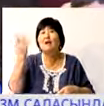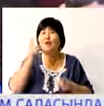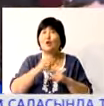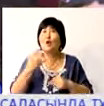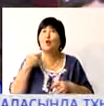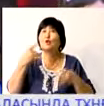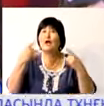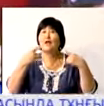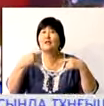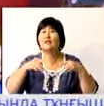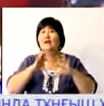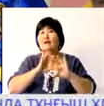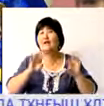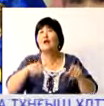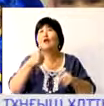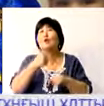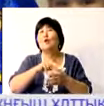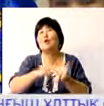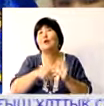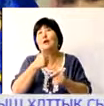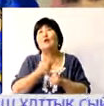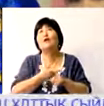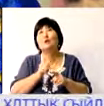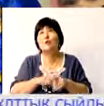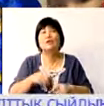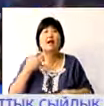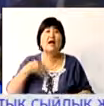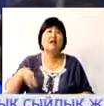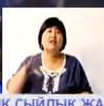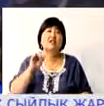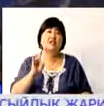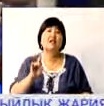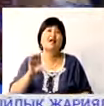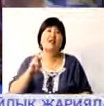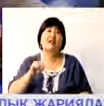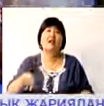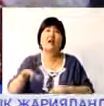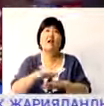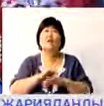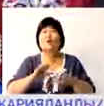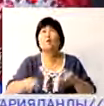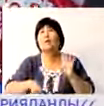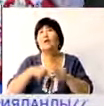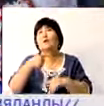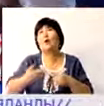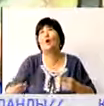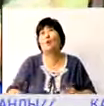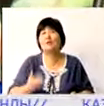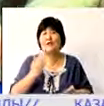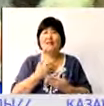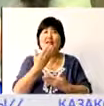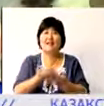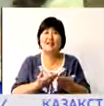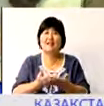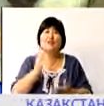Қызылорда телеарнасы ұсынған төл жобаның бас тұраны. Сондықтан сыр елі жыр елінің өнері өрелі ұрпақпен өміршең екендігін дәлелдей